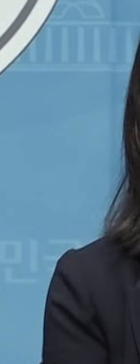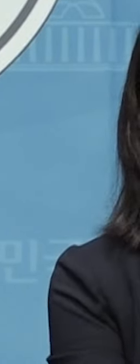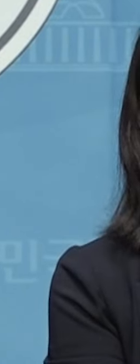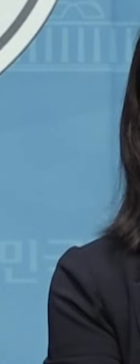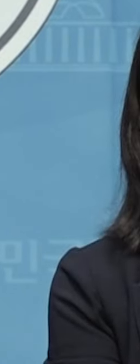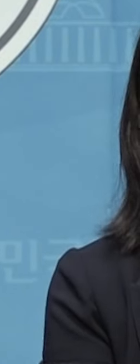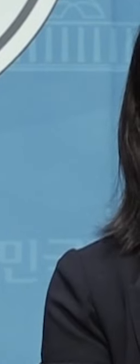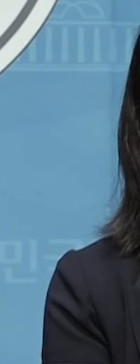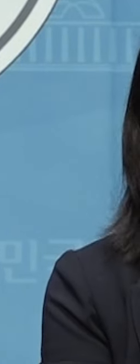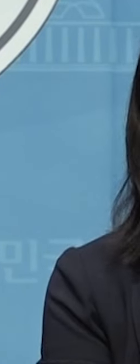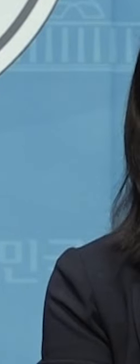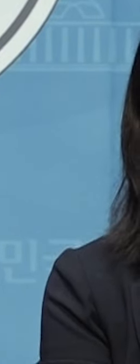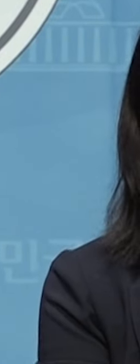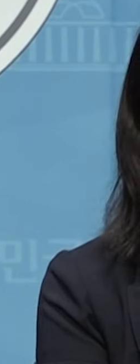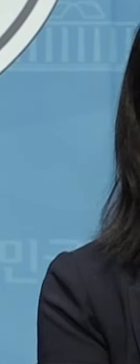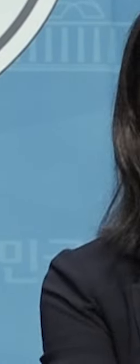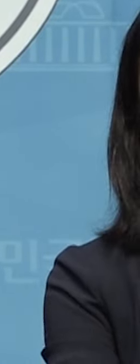당거